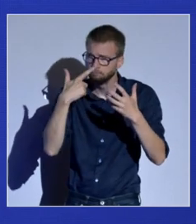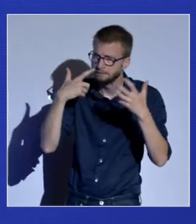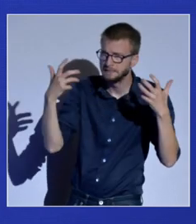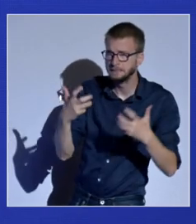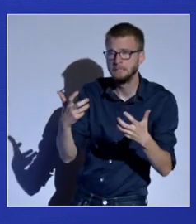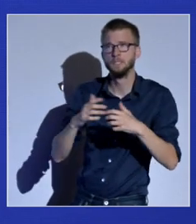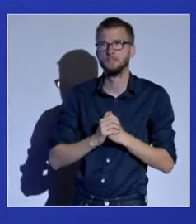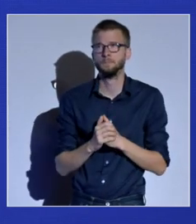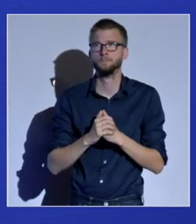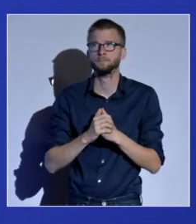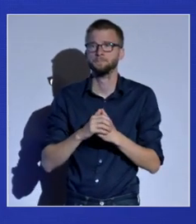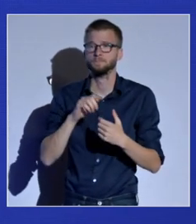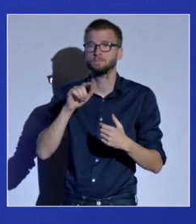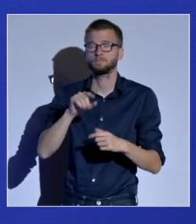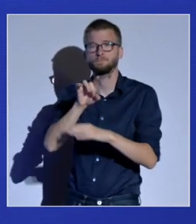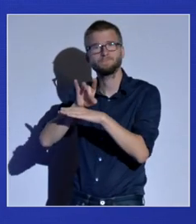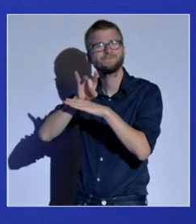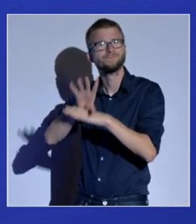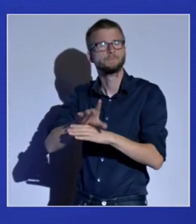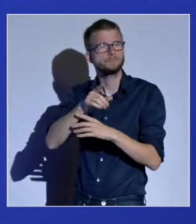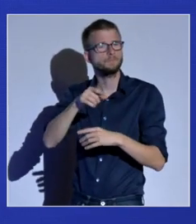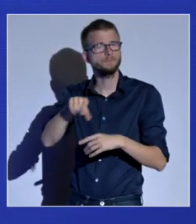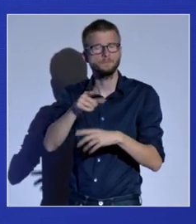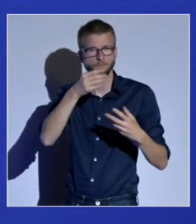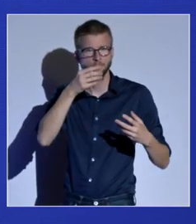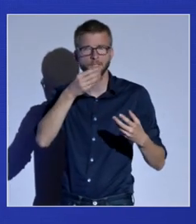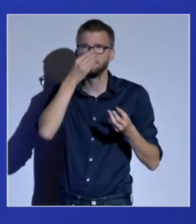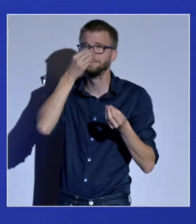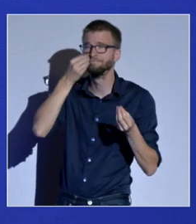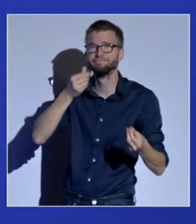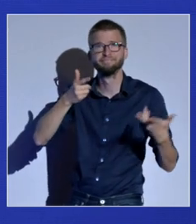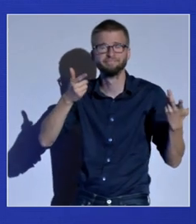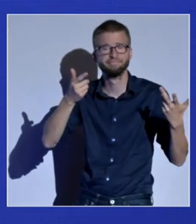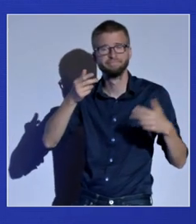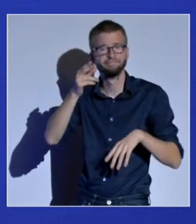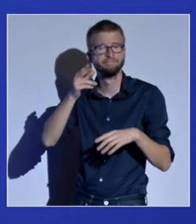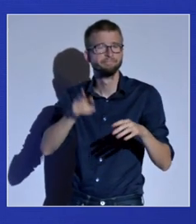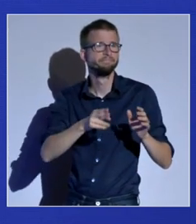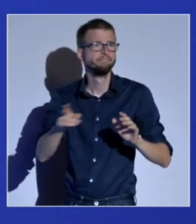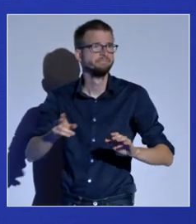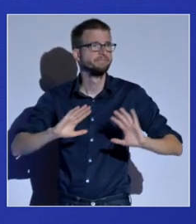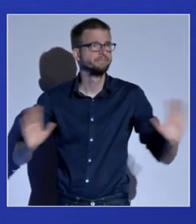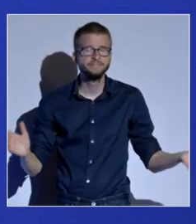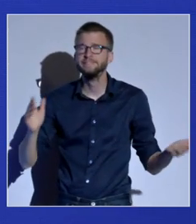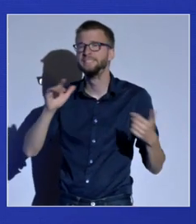réfuter le sentiment d'une fatalité qui conduit en réalité,